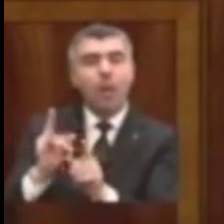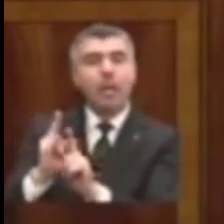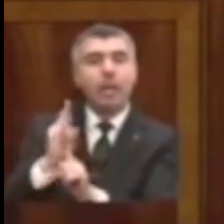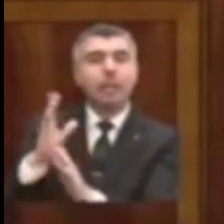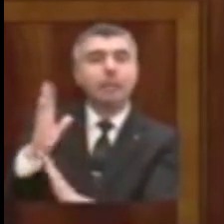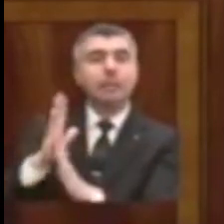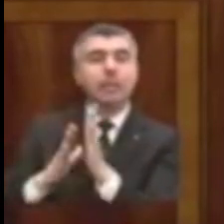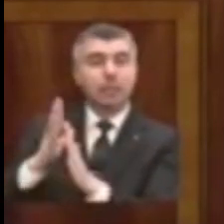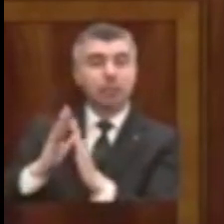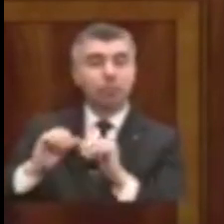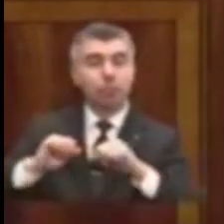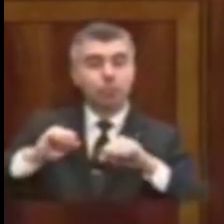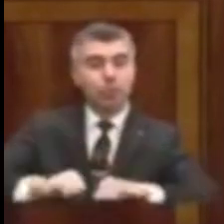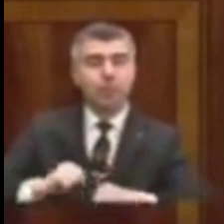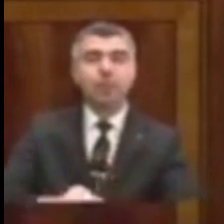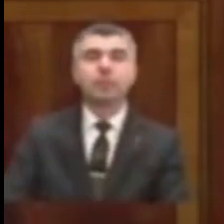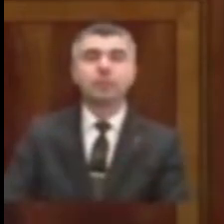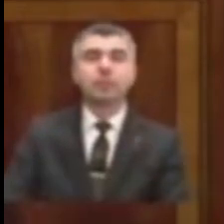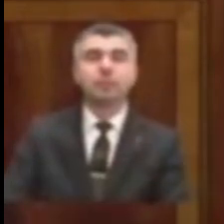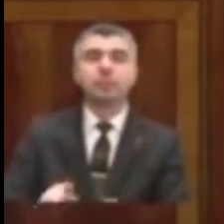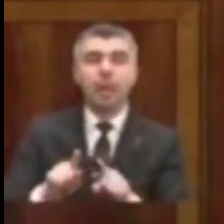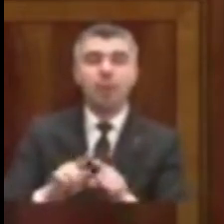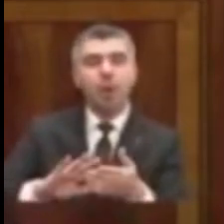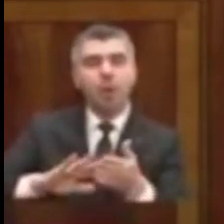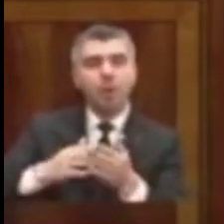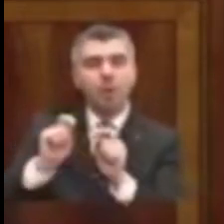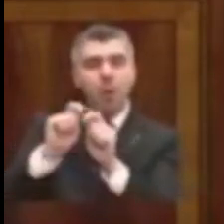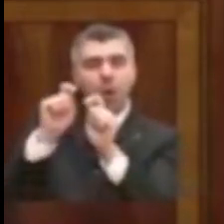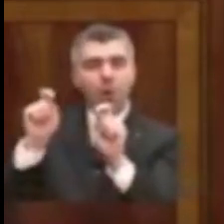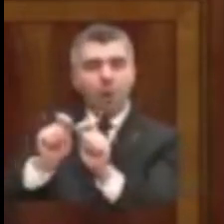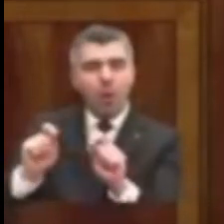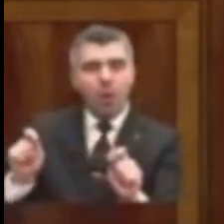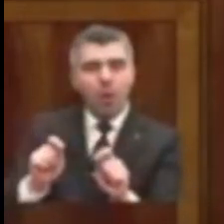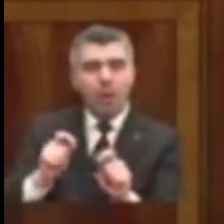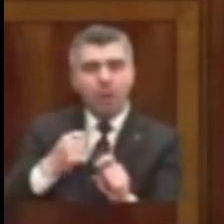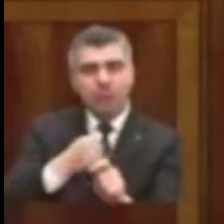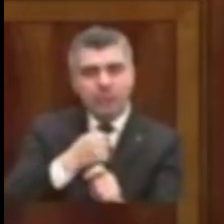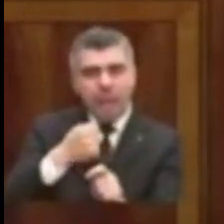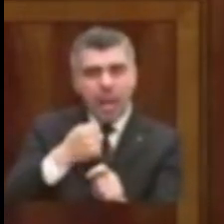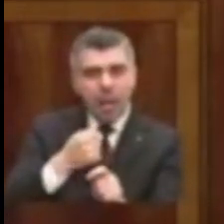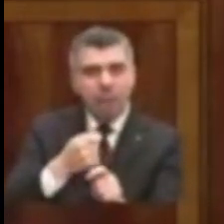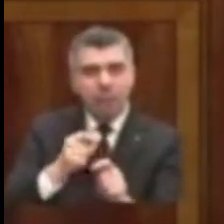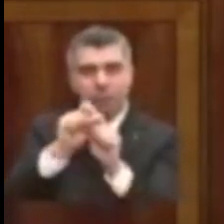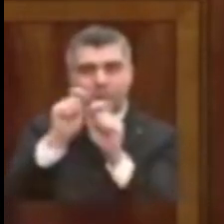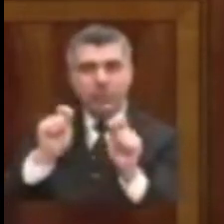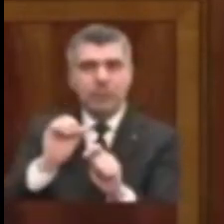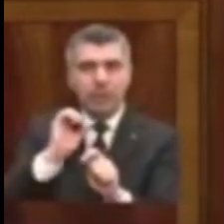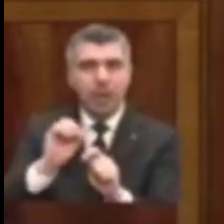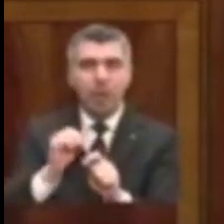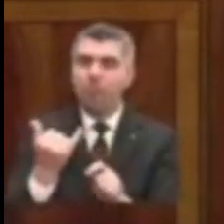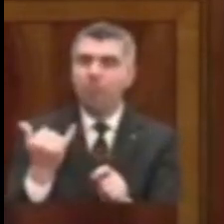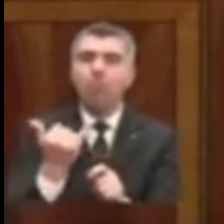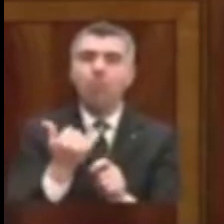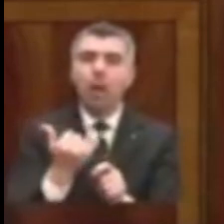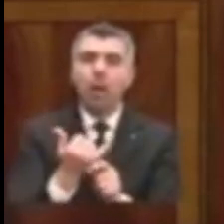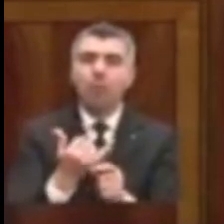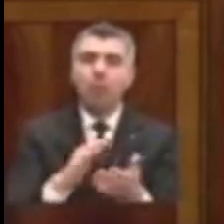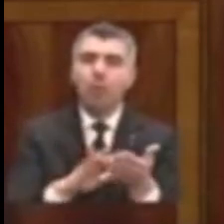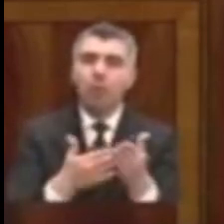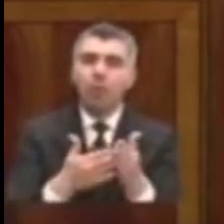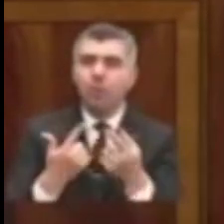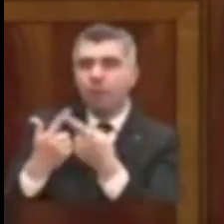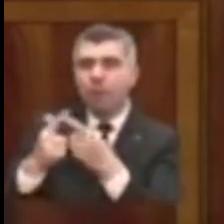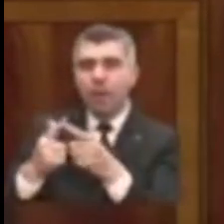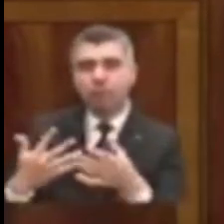أجل يعني تحقيق كامل للحريات بما فيها حرية التعبير والرأي، لخلق مناخ الثقة والانفراج وتقوية